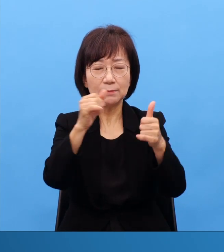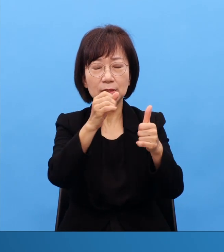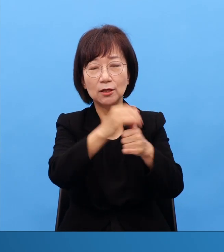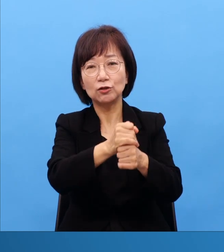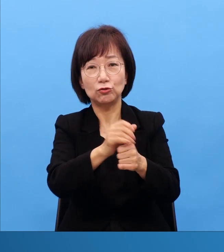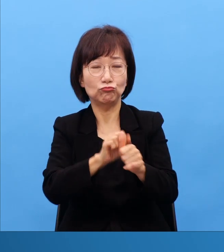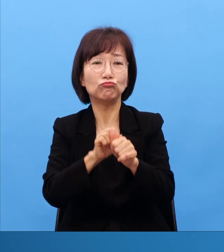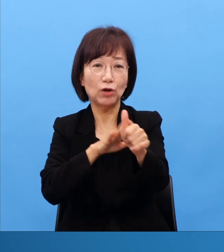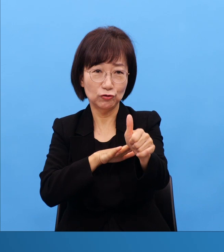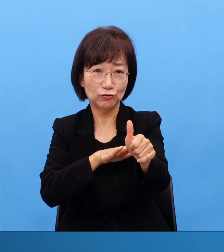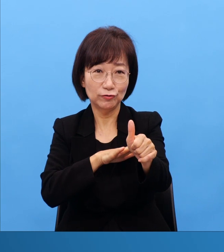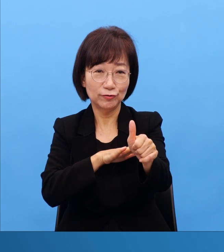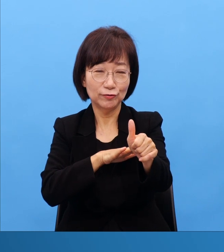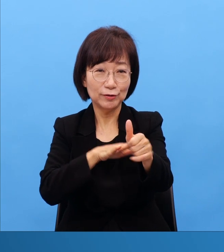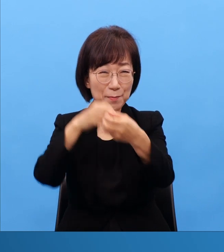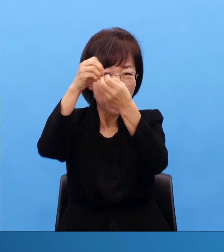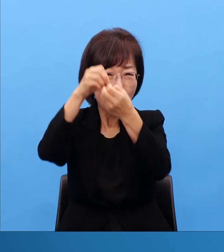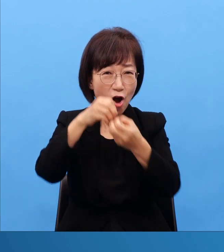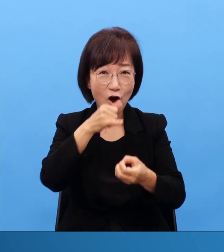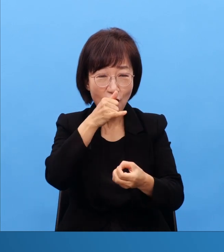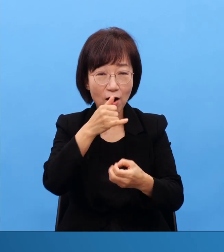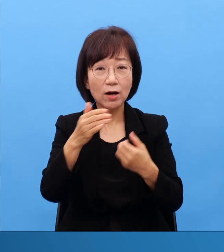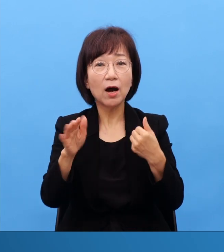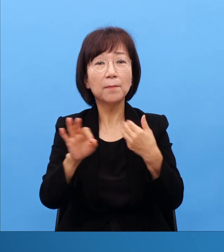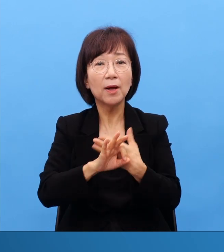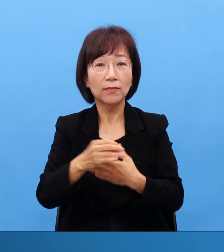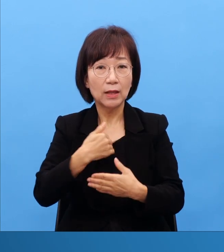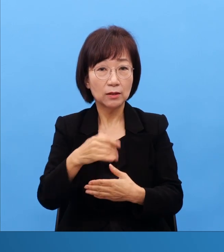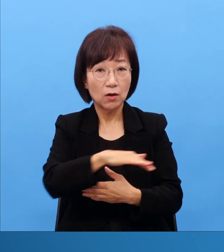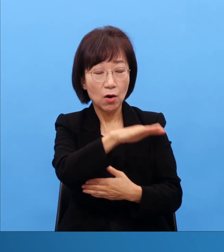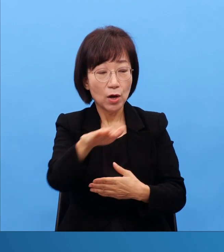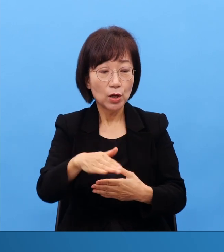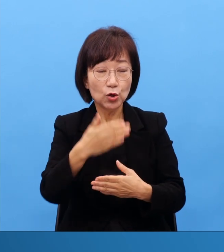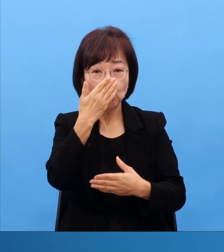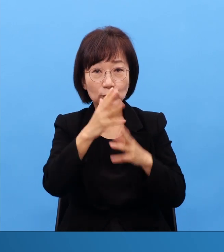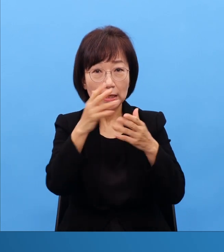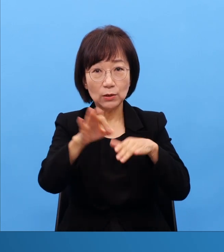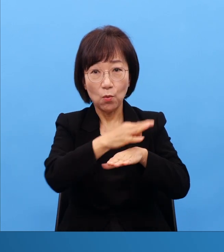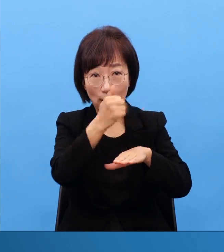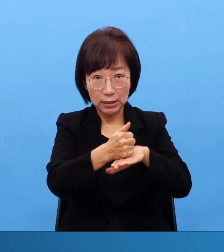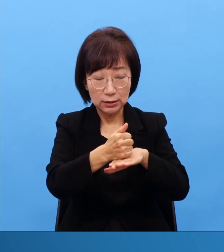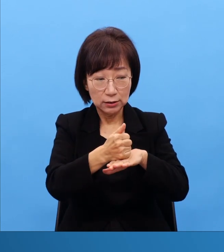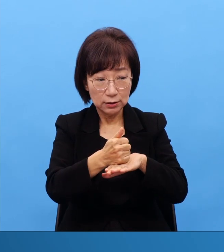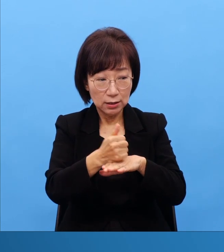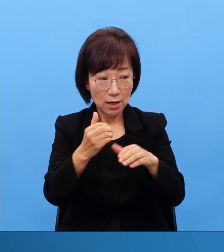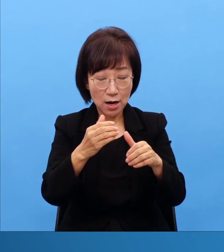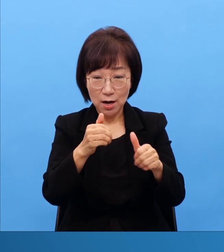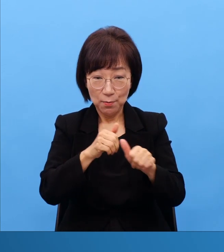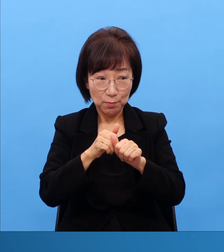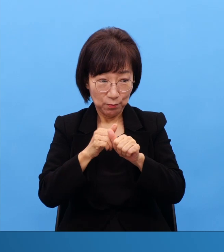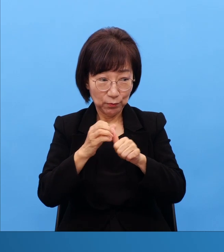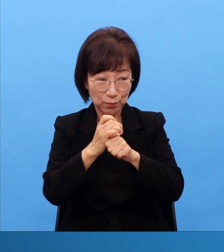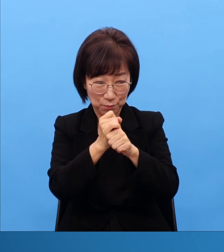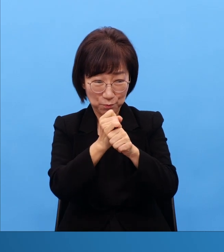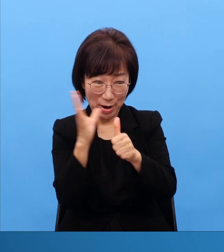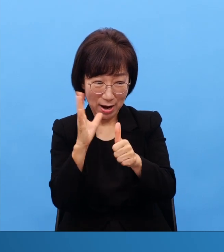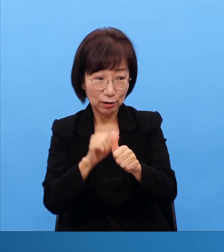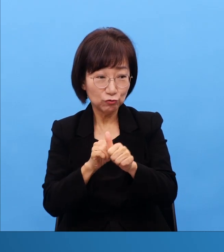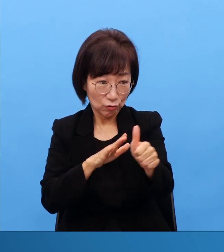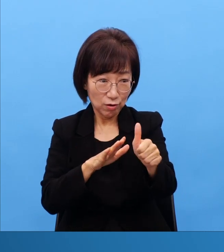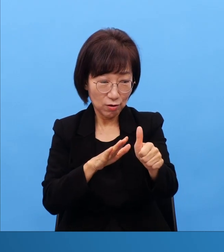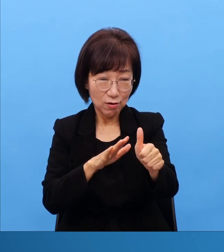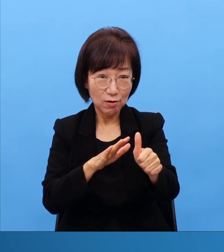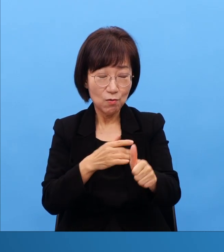있으니 그러면 너희는 내가 유대인의 왕을 너희에게 놓아주기를 원하느냐 하니 그들이 또